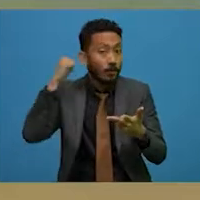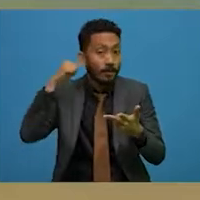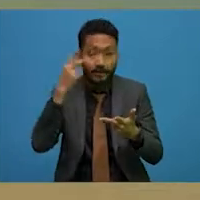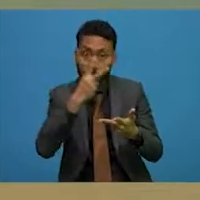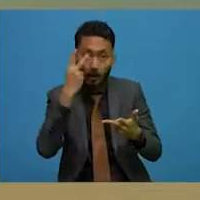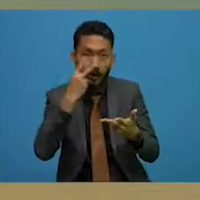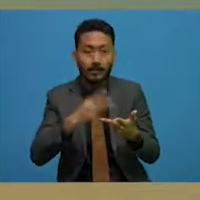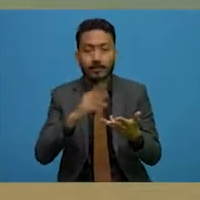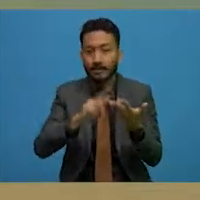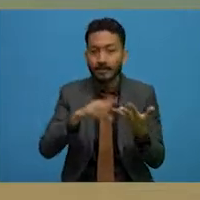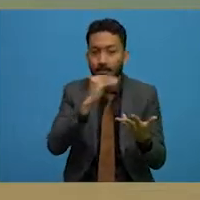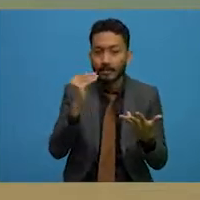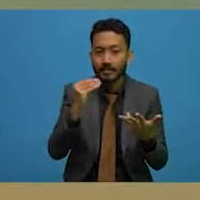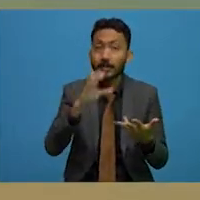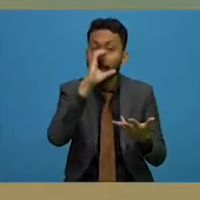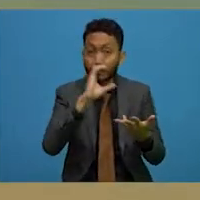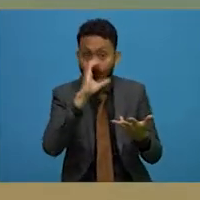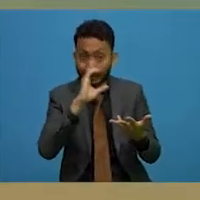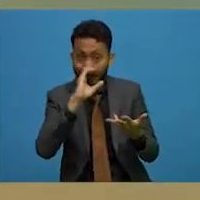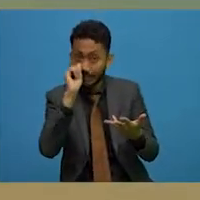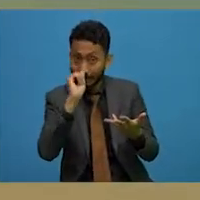audiovisual dan juga animasi.